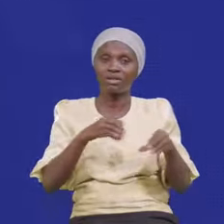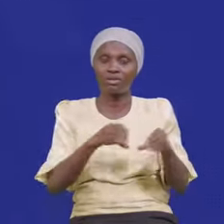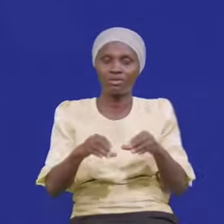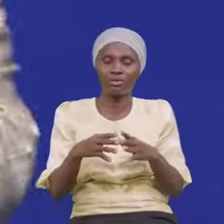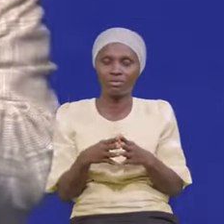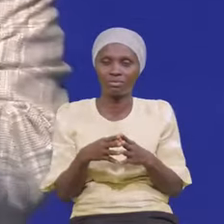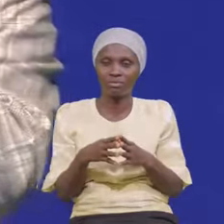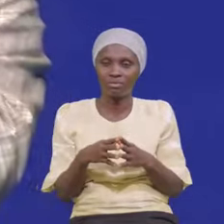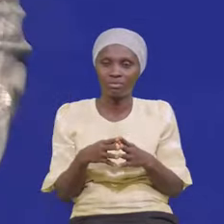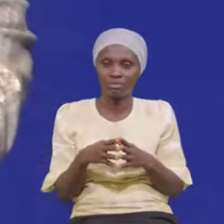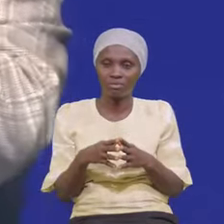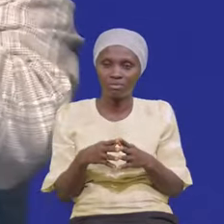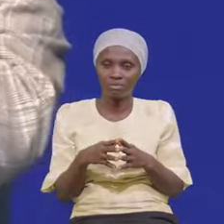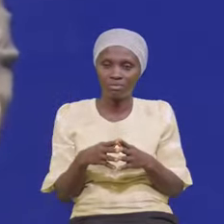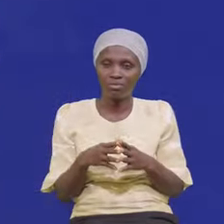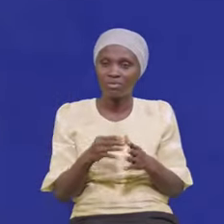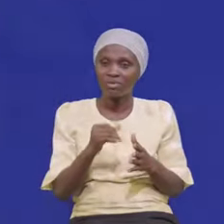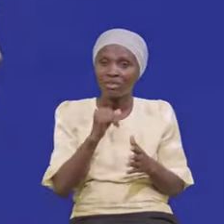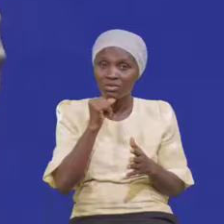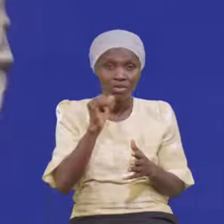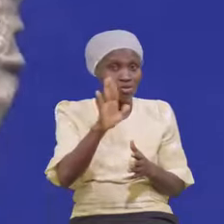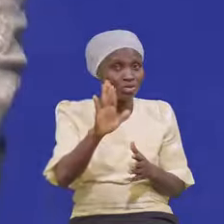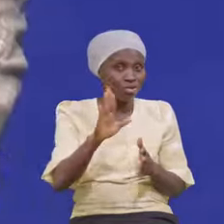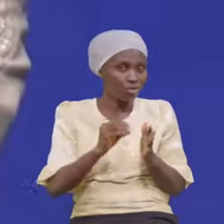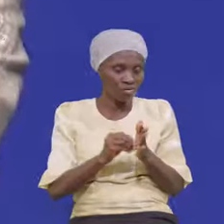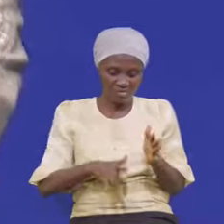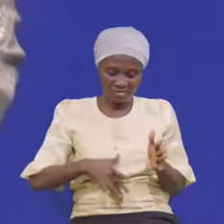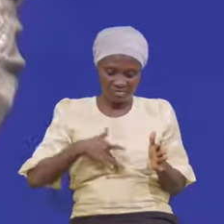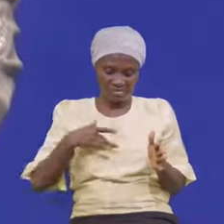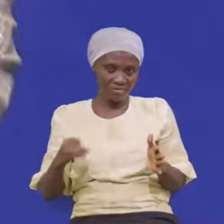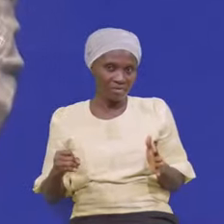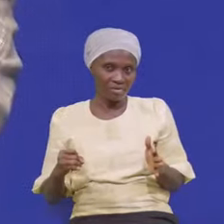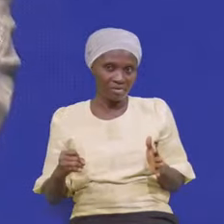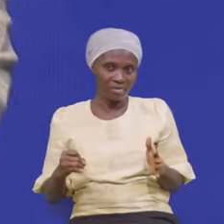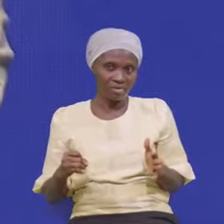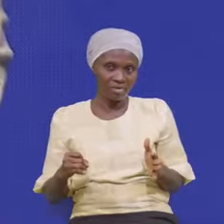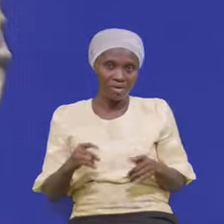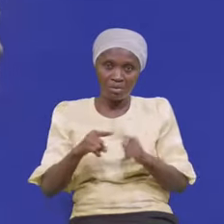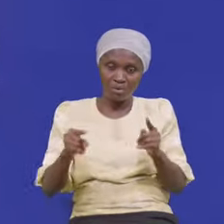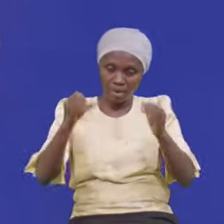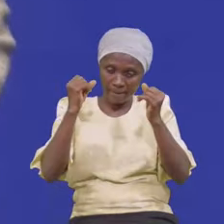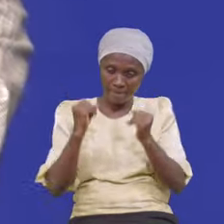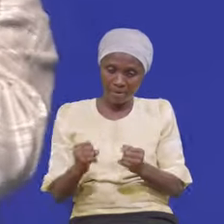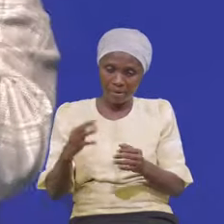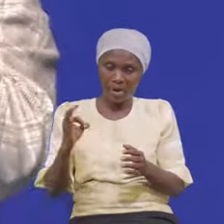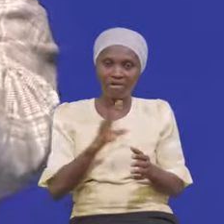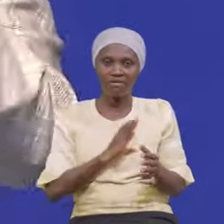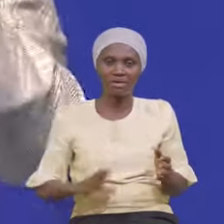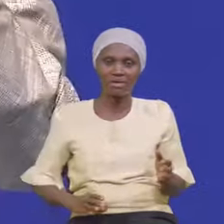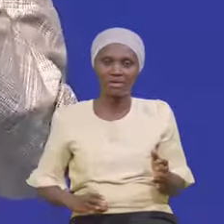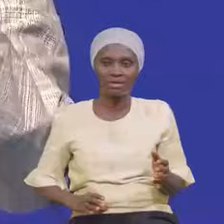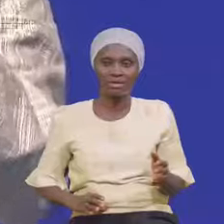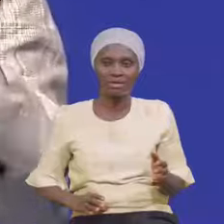చేసి ఉన్న దాన్ని బట్టి. It's not your feeling. ఆయన మీ అనుభూతిని బట్టి కాదు. The power of Christ. క్రీస్తు యొక్క శక్తి.